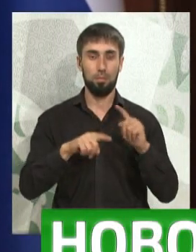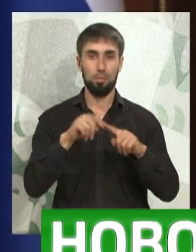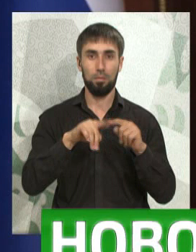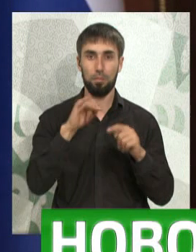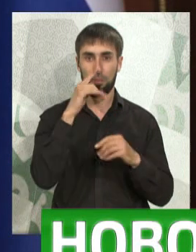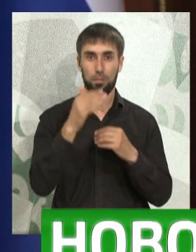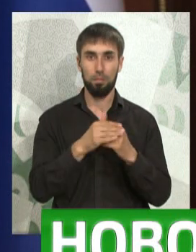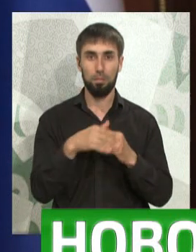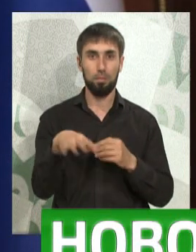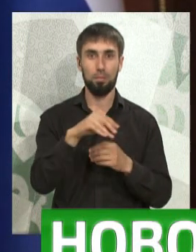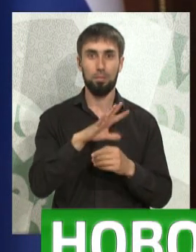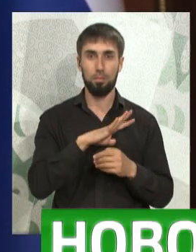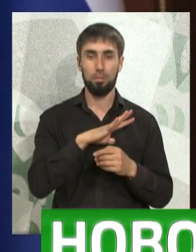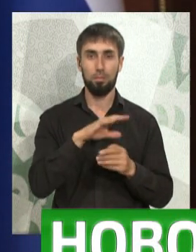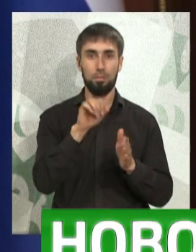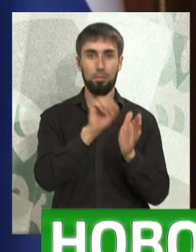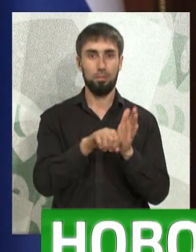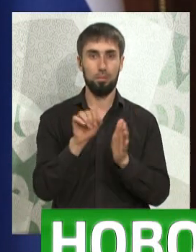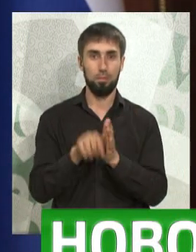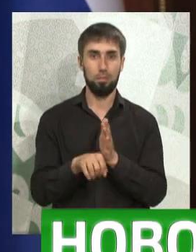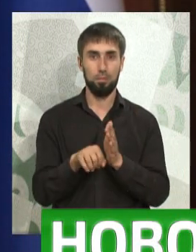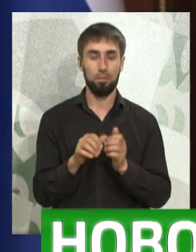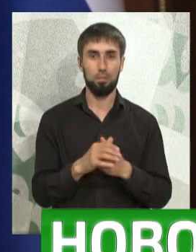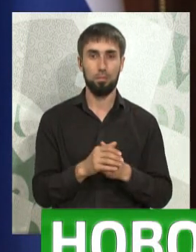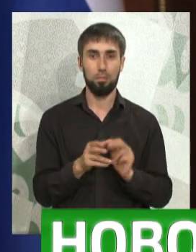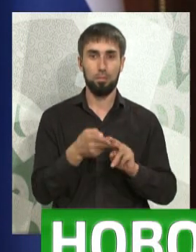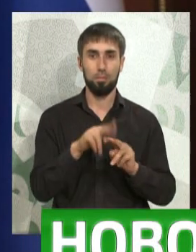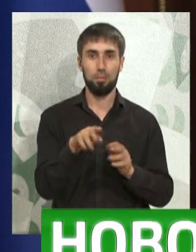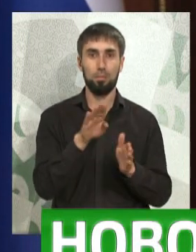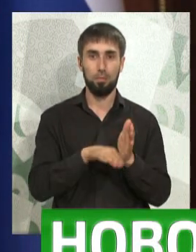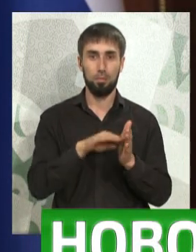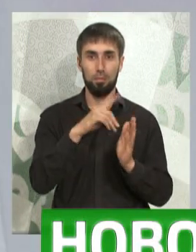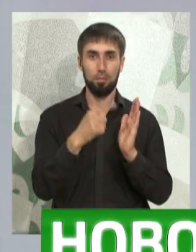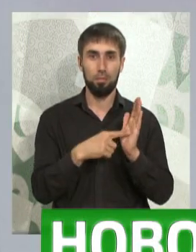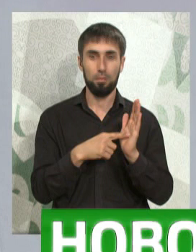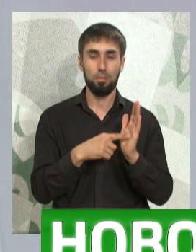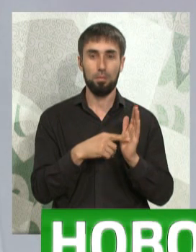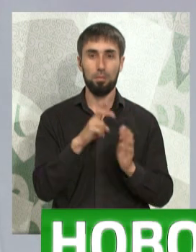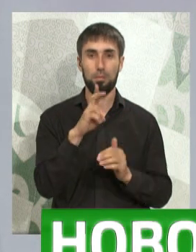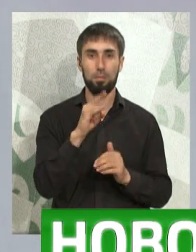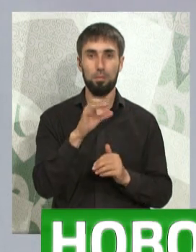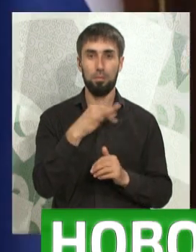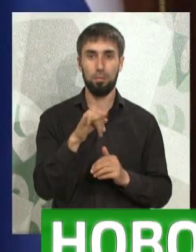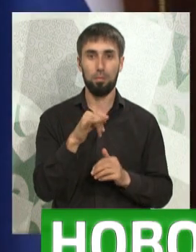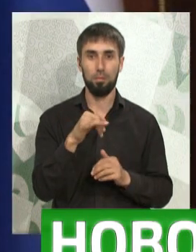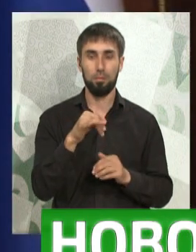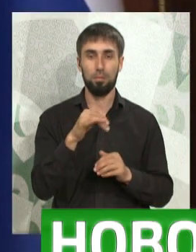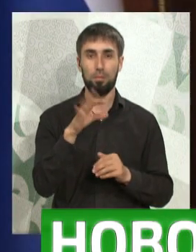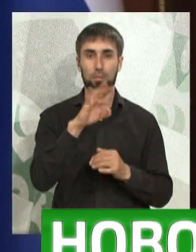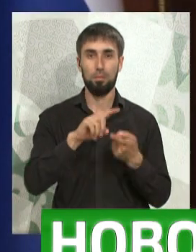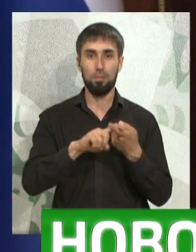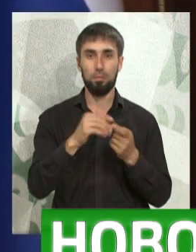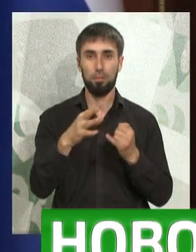близкие люди стали друг друга убивать. Это простой вопрос бытовой, связанный с земельным